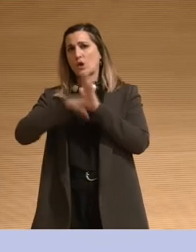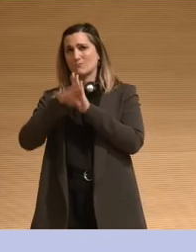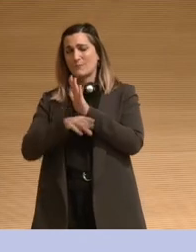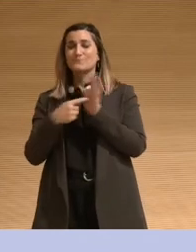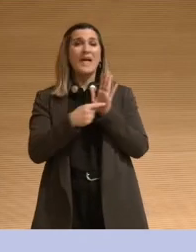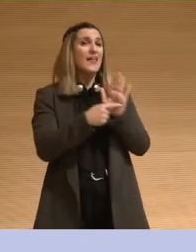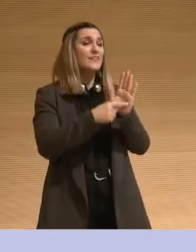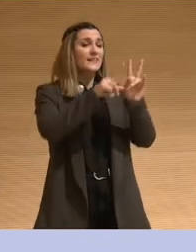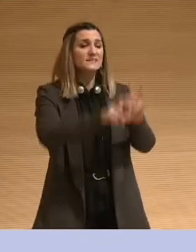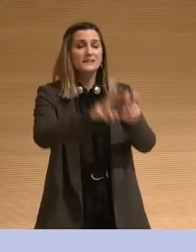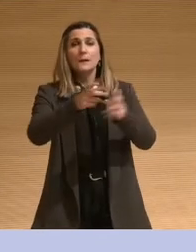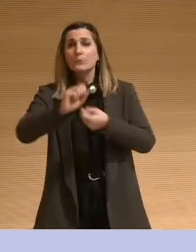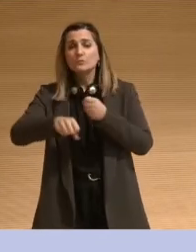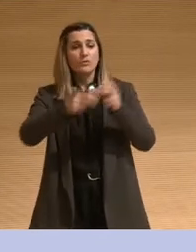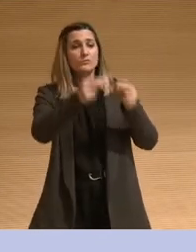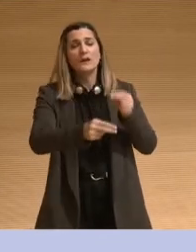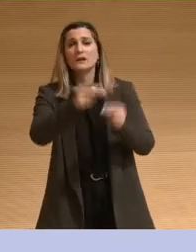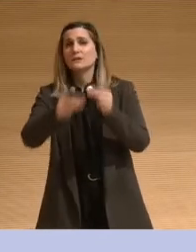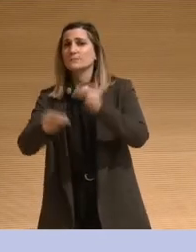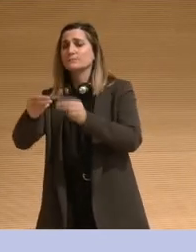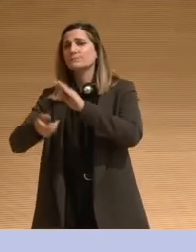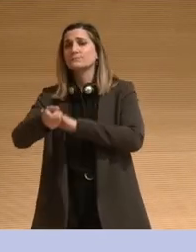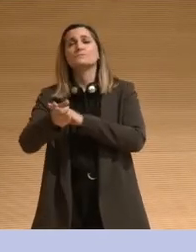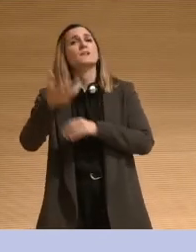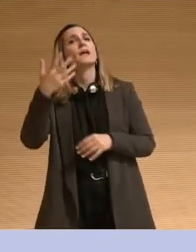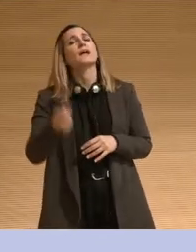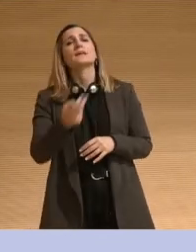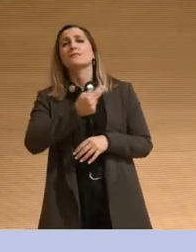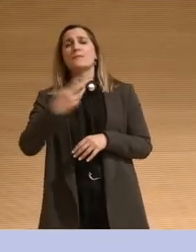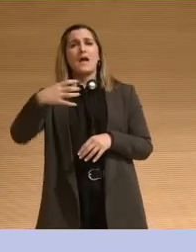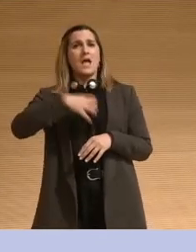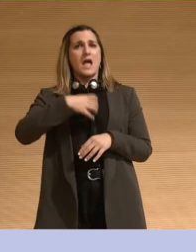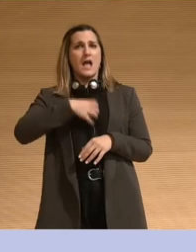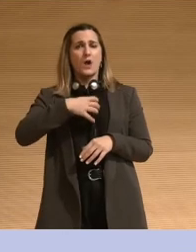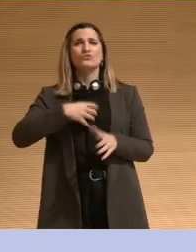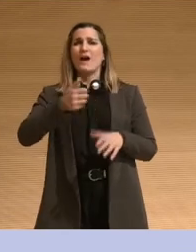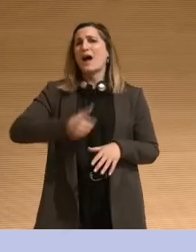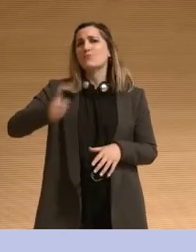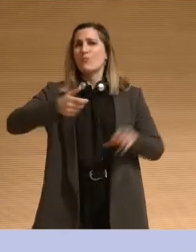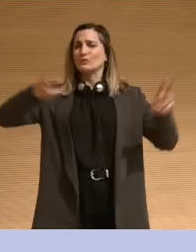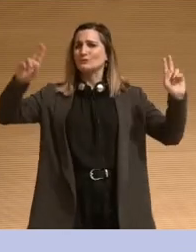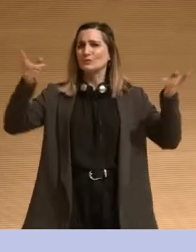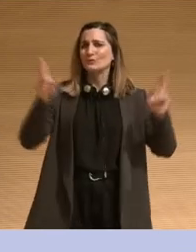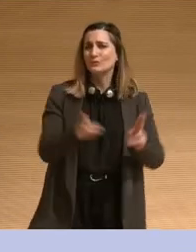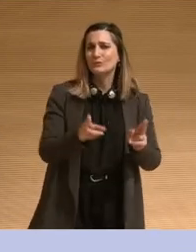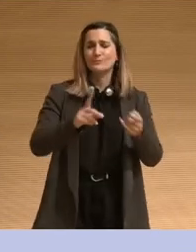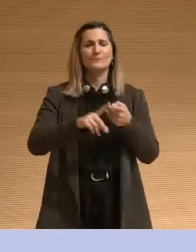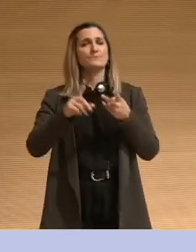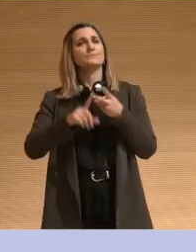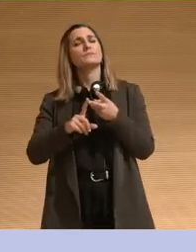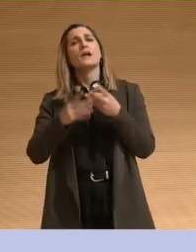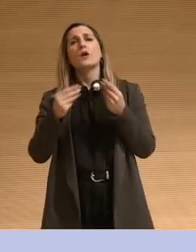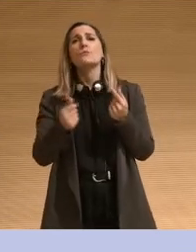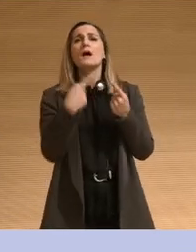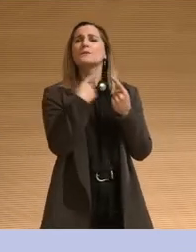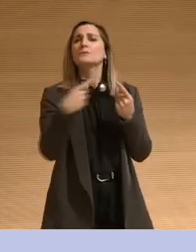και προσπαθούμε να μετρήσουμε έχουν να κάνουν με την μείωση των επιπέδων άγχους και της απομόνωσης, με τις ευξημένες εναλλακτικές